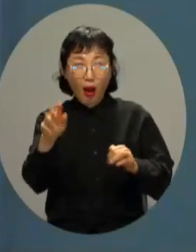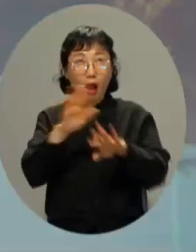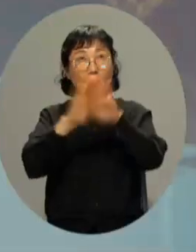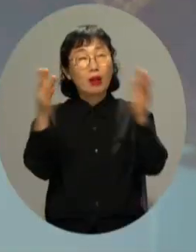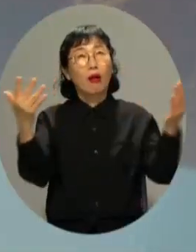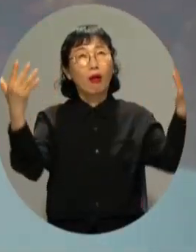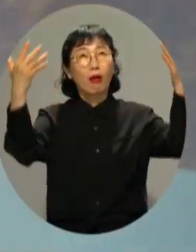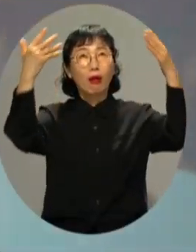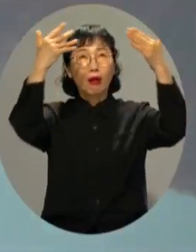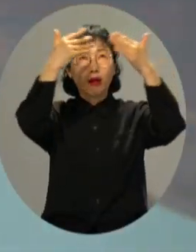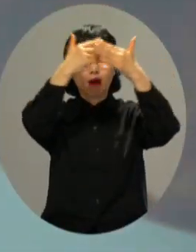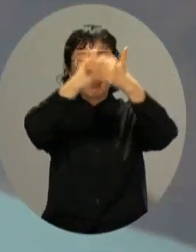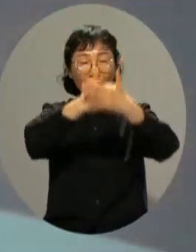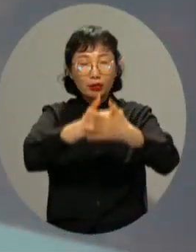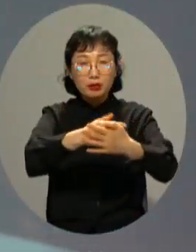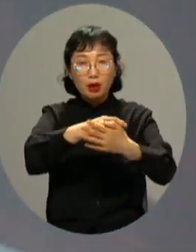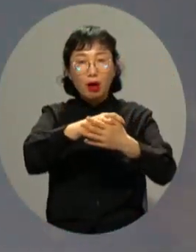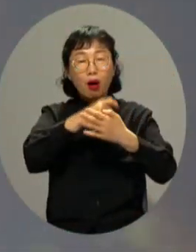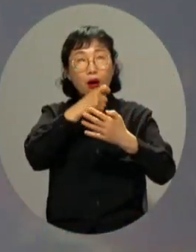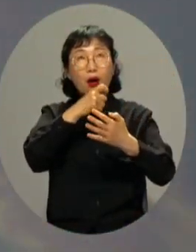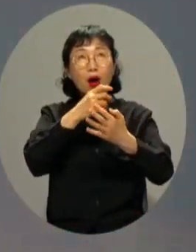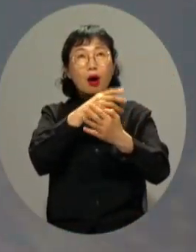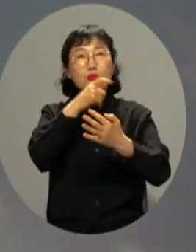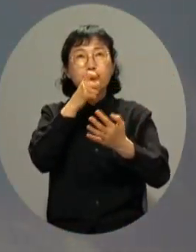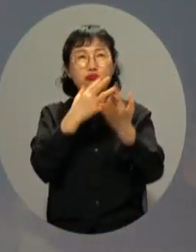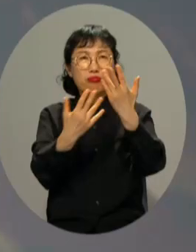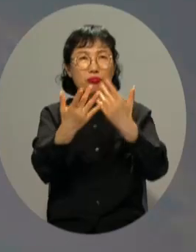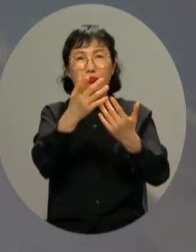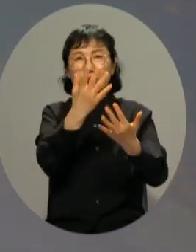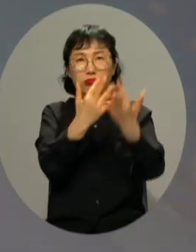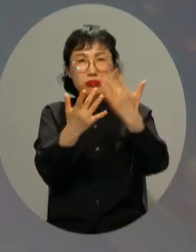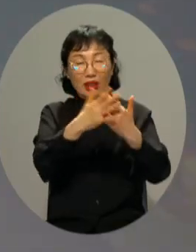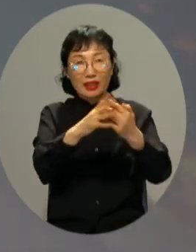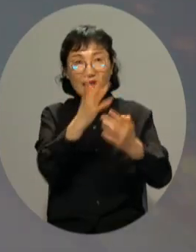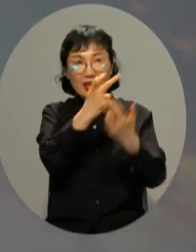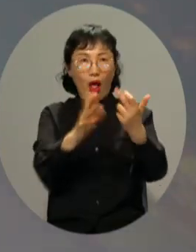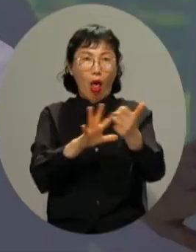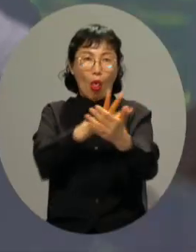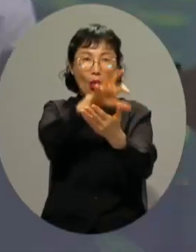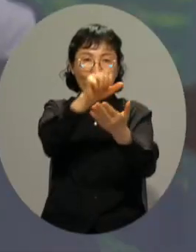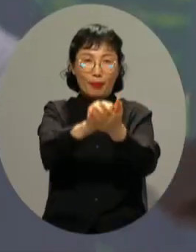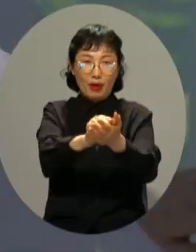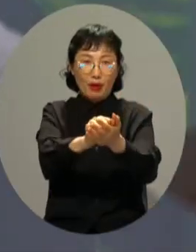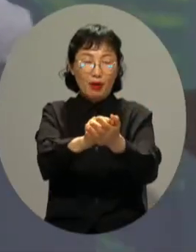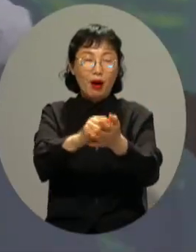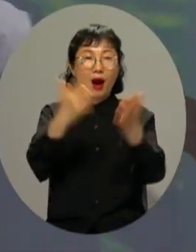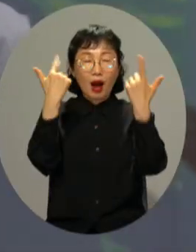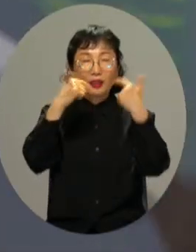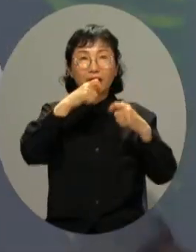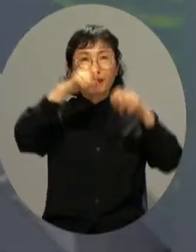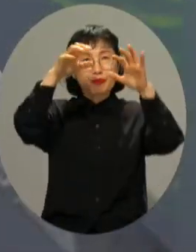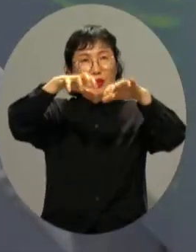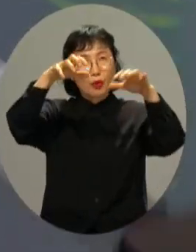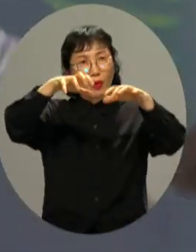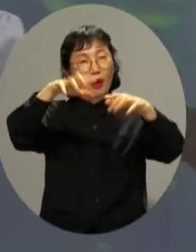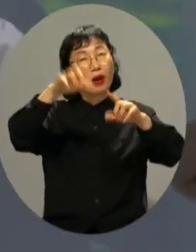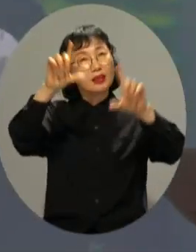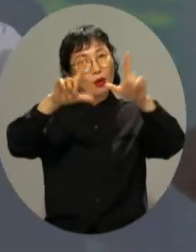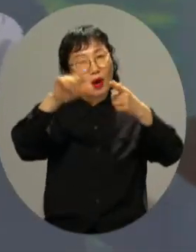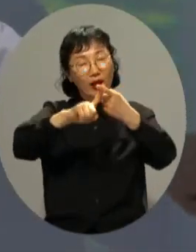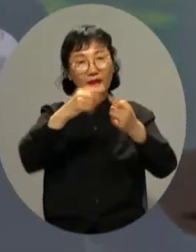어두워지더니 새빨간 불길이 산을 집어삼킵니다. 반면 연일 비가 내리는 상황도 체험해 볼 수